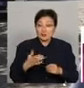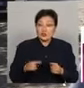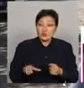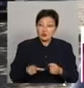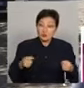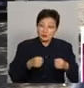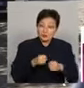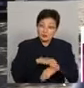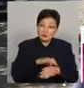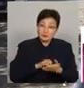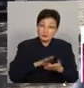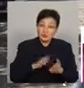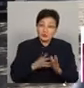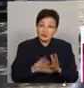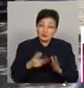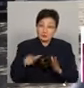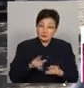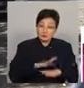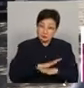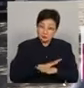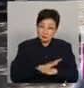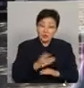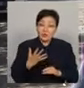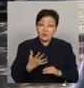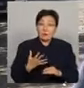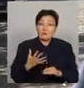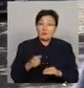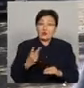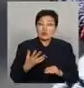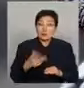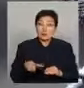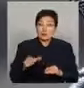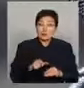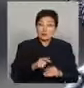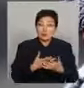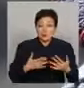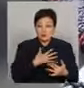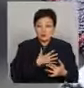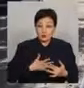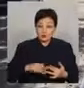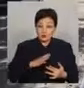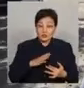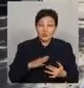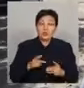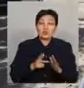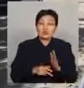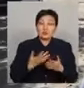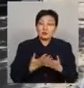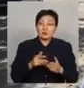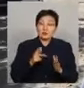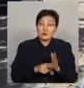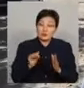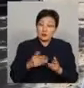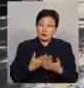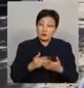тіркелді. Оның 95 адам қаза тауып, 525 адам әртүрлі дене жарақатын алды. Жыл басынан бері 80 мыңға жуық